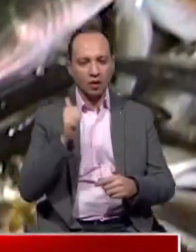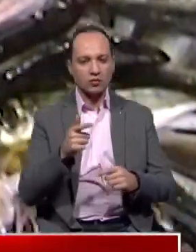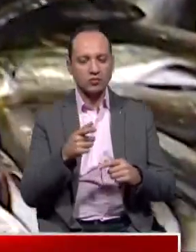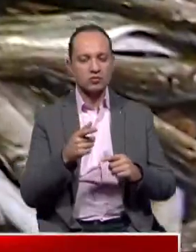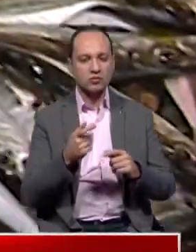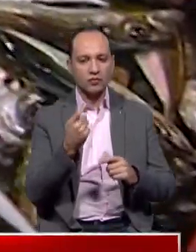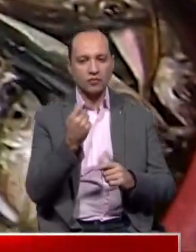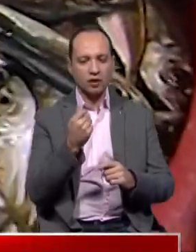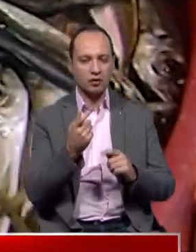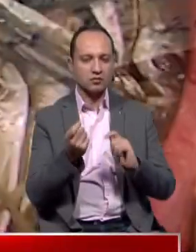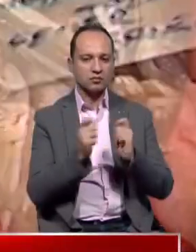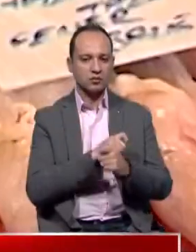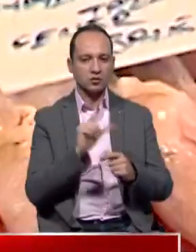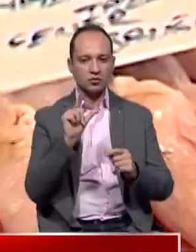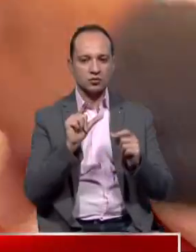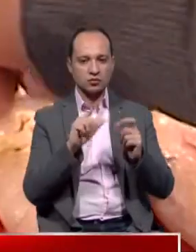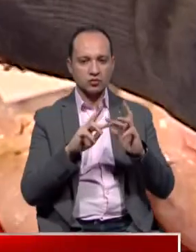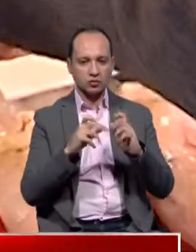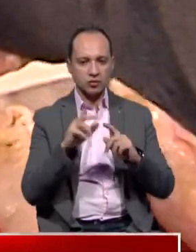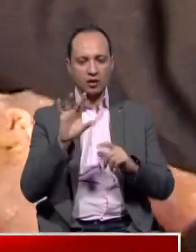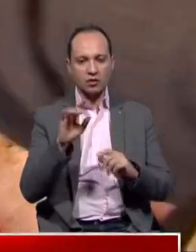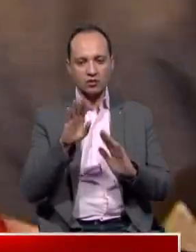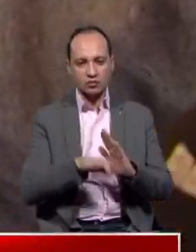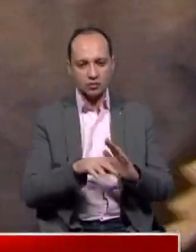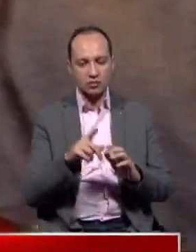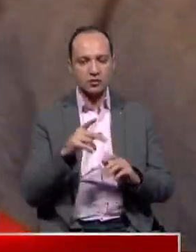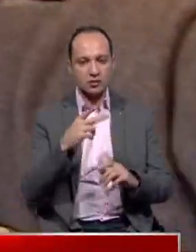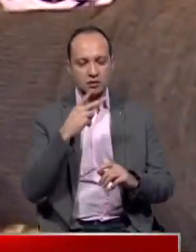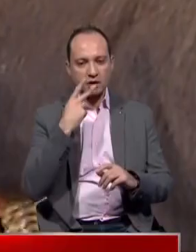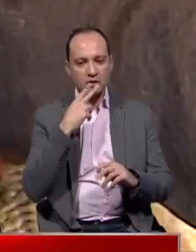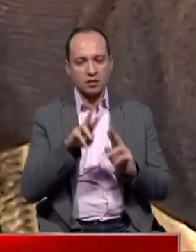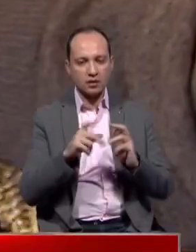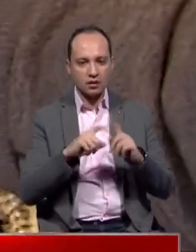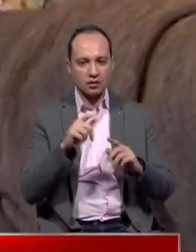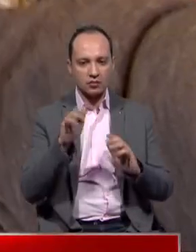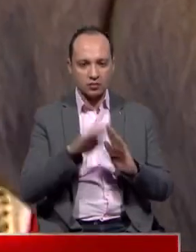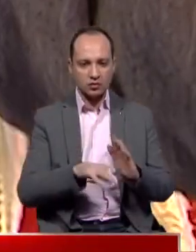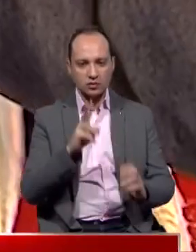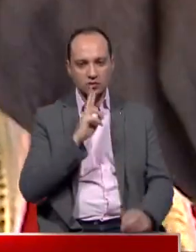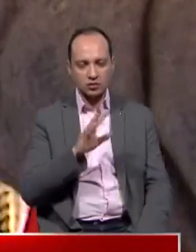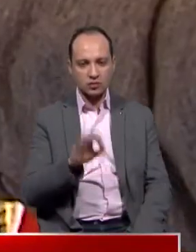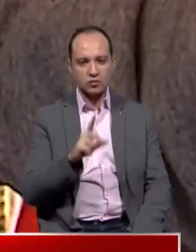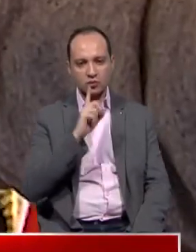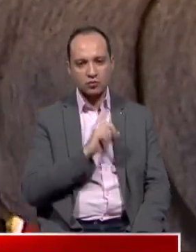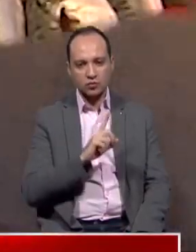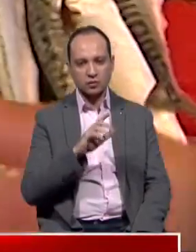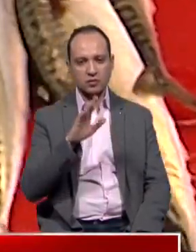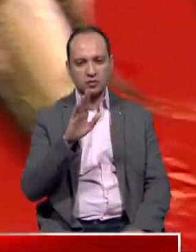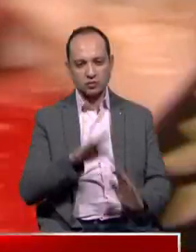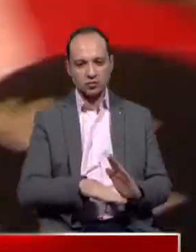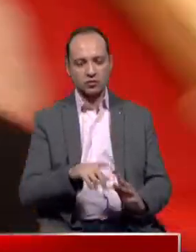birlik fiyatlar değişiyor. Uskumru bayağı fiyatı düştü. 50 liraya kadar düştü. Sarı kanat fiyatı düştü. Normalde 200 liraydı. Şu an 100 liraya kadar